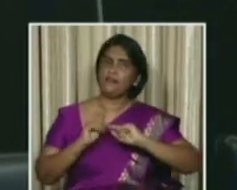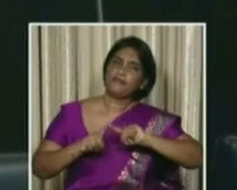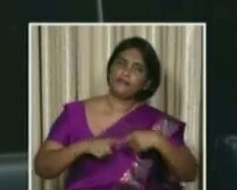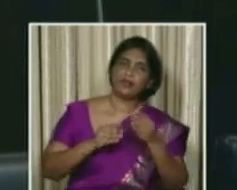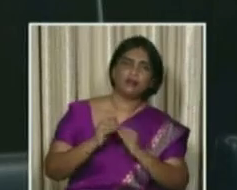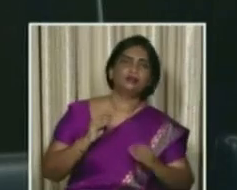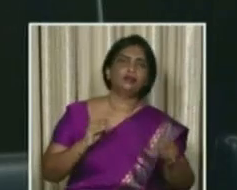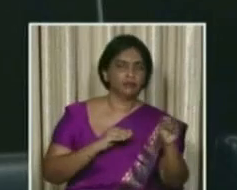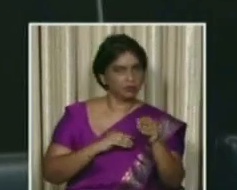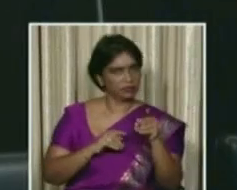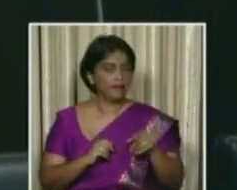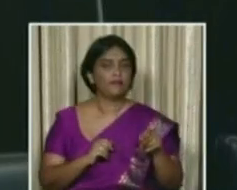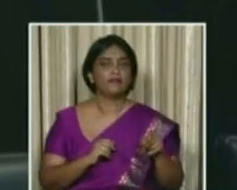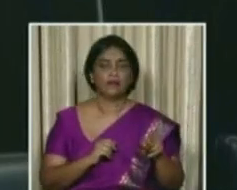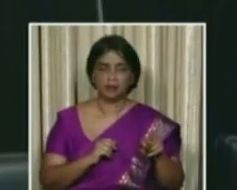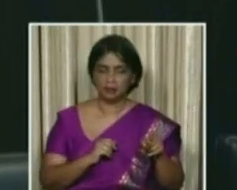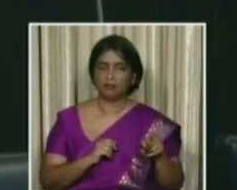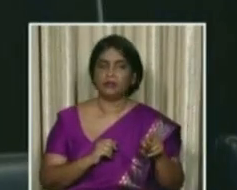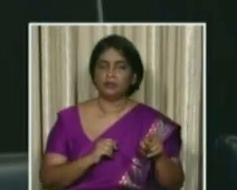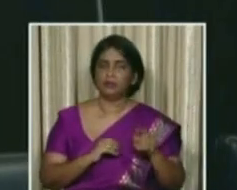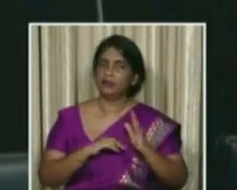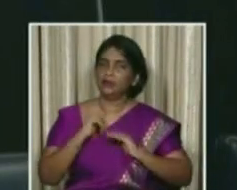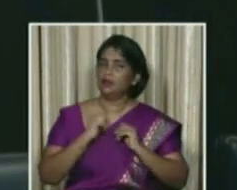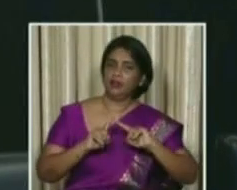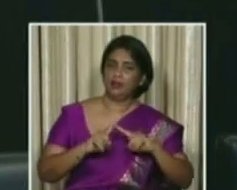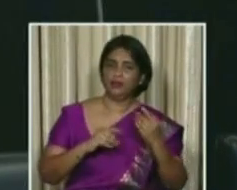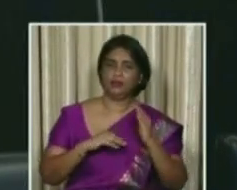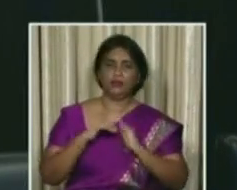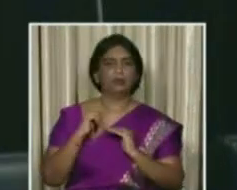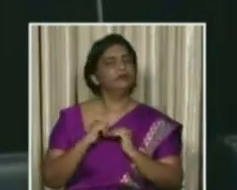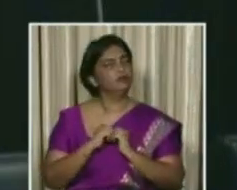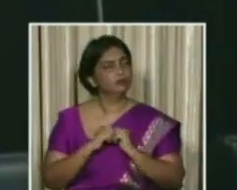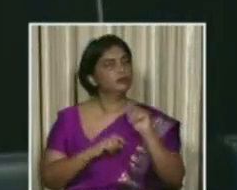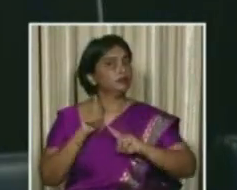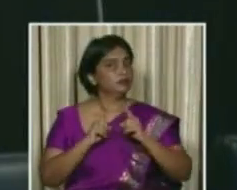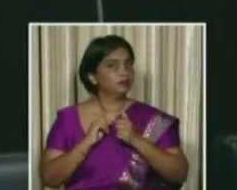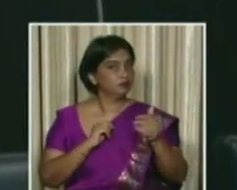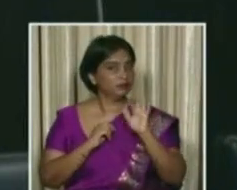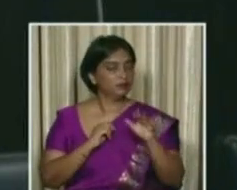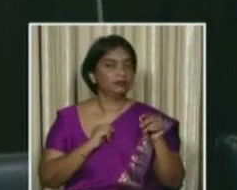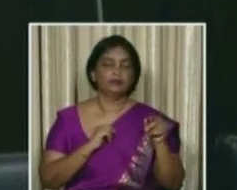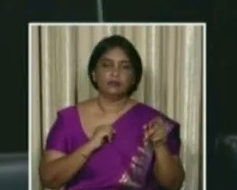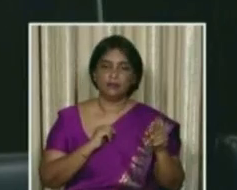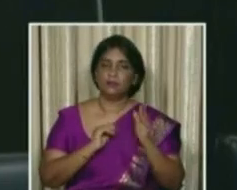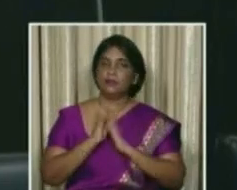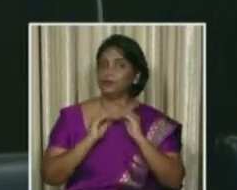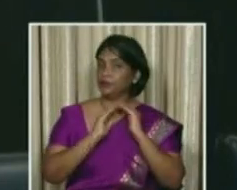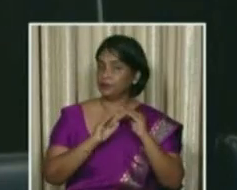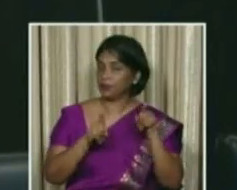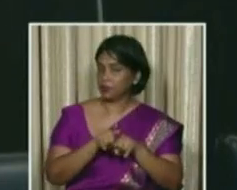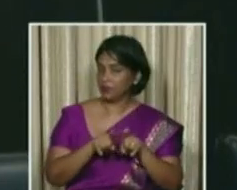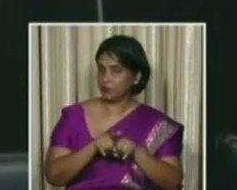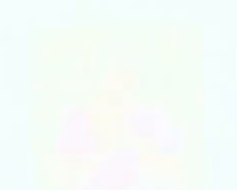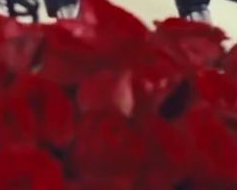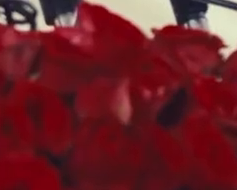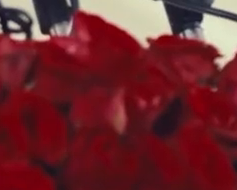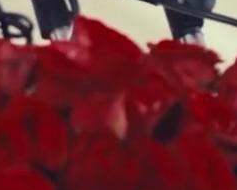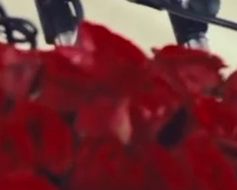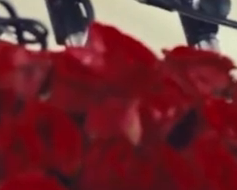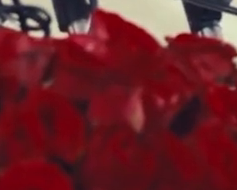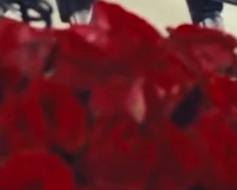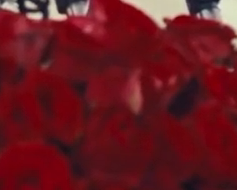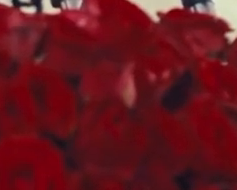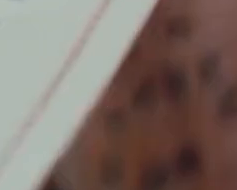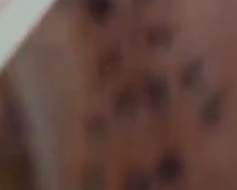විකල්ප දැනට තියෙන ක්‍රමයට වඩා වෙන විකල්පයක් සාකච්ඡා කරලා අමාත්‍යංශය හැටියට ගන්න ඕනේ.